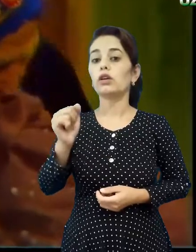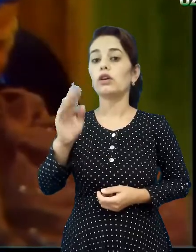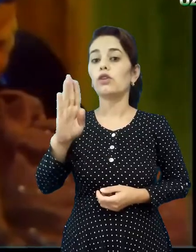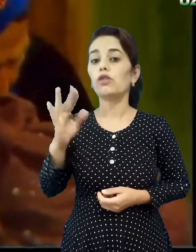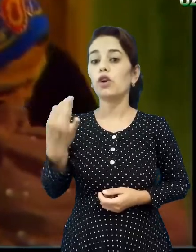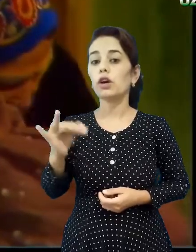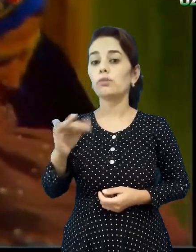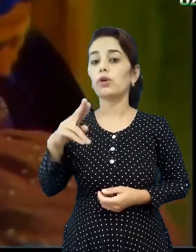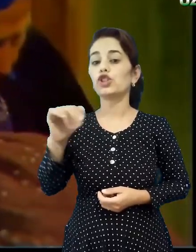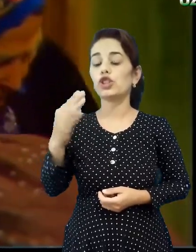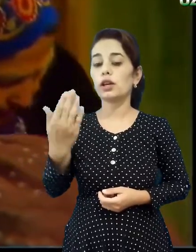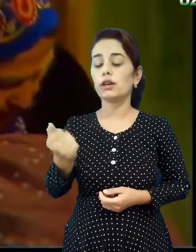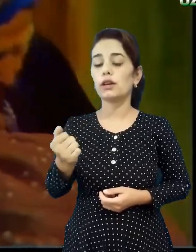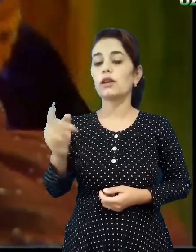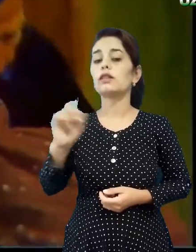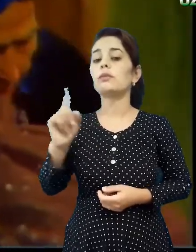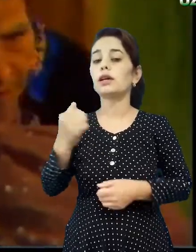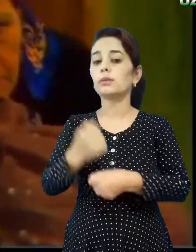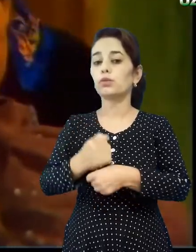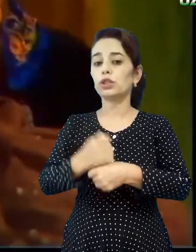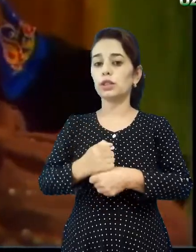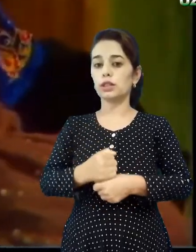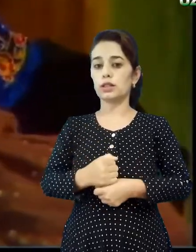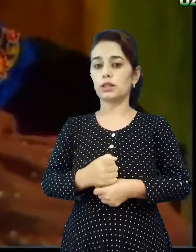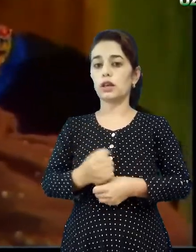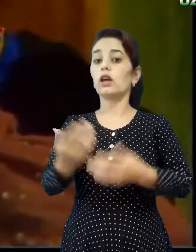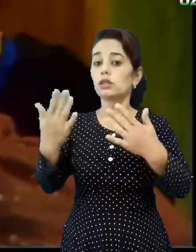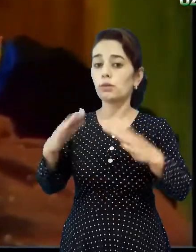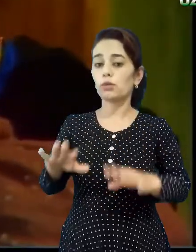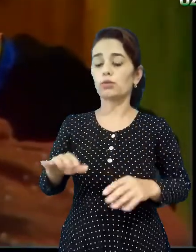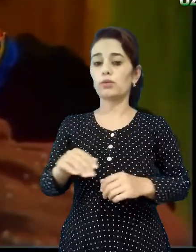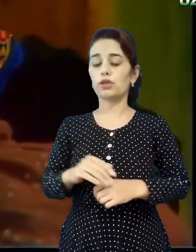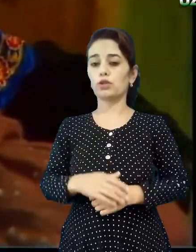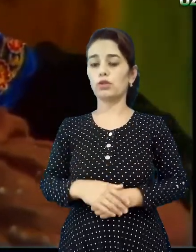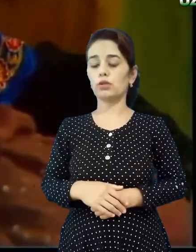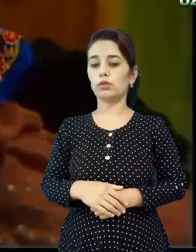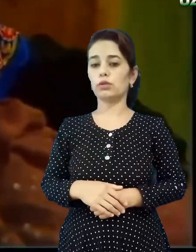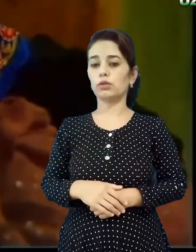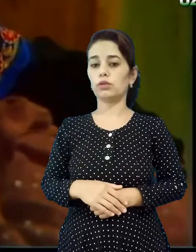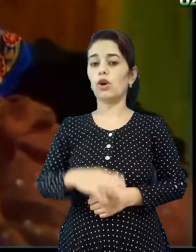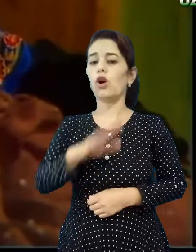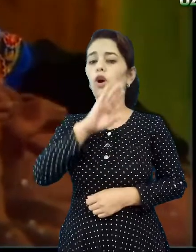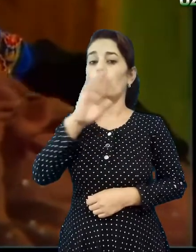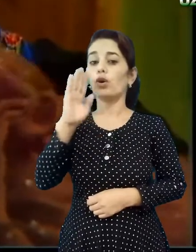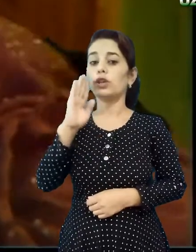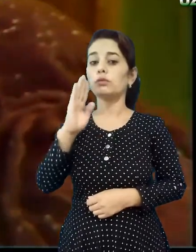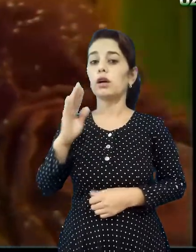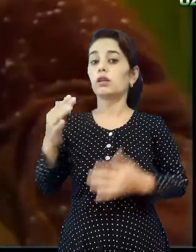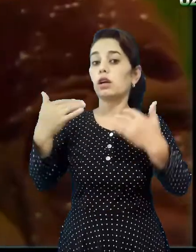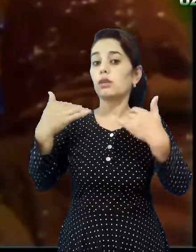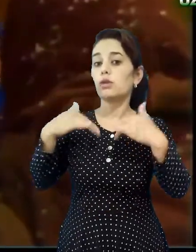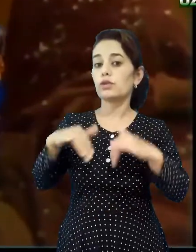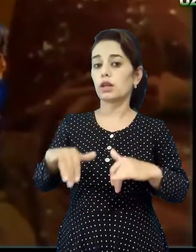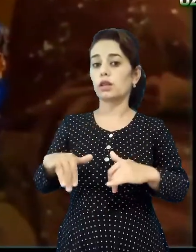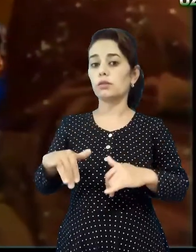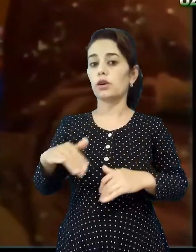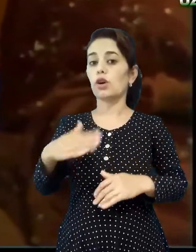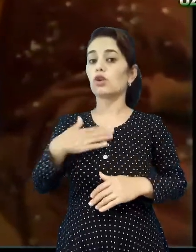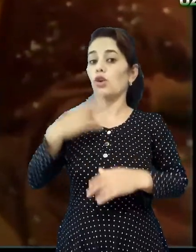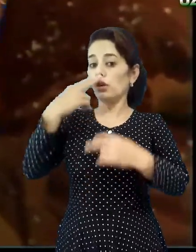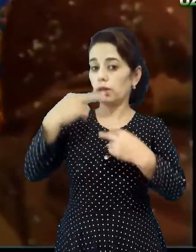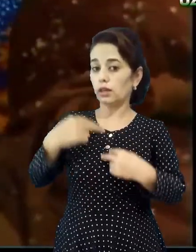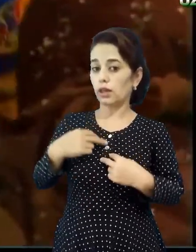Voy, voy, poshsha, nima qilib qo'ydingiz? Tamom bo'psiz-ku. Oyim